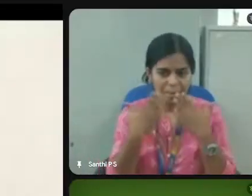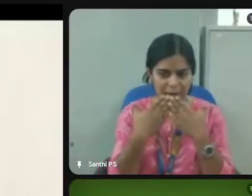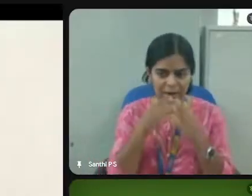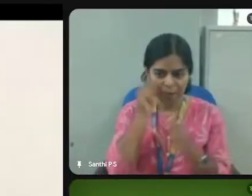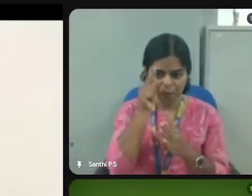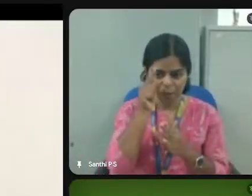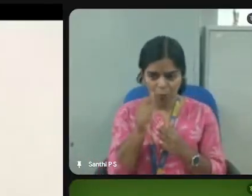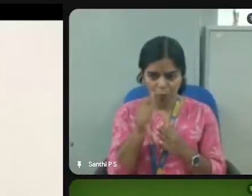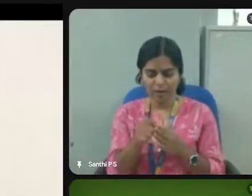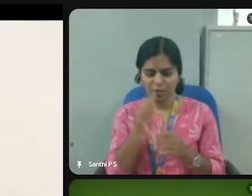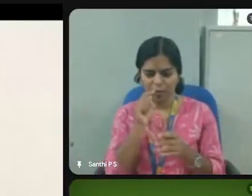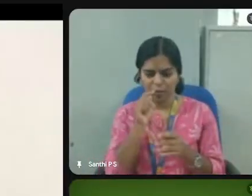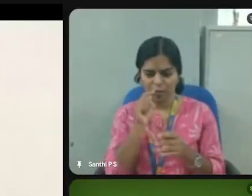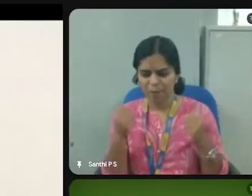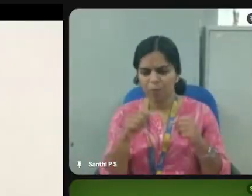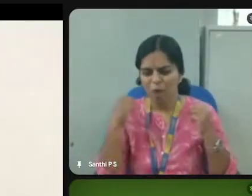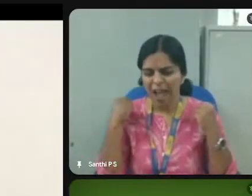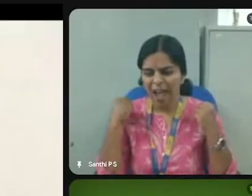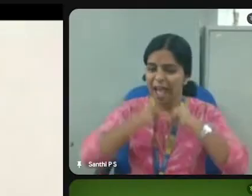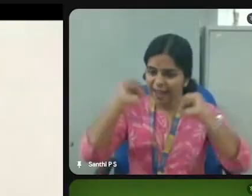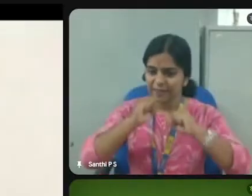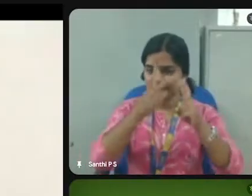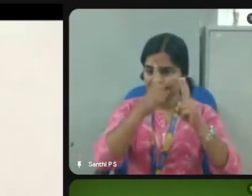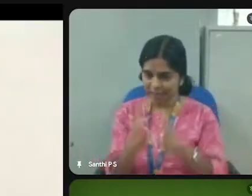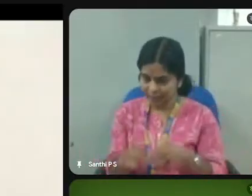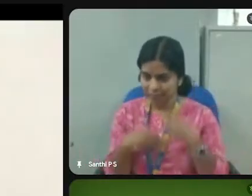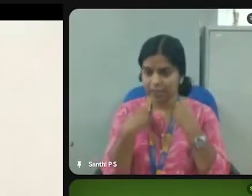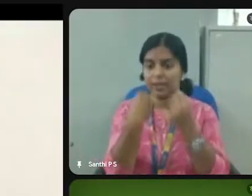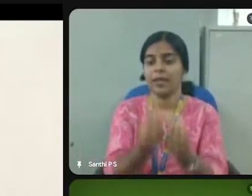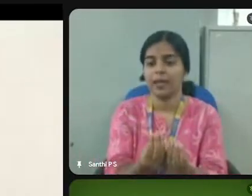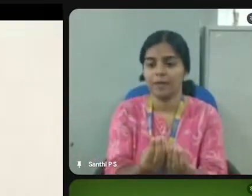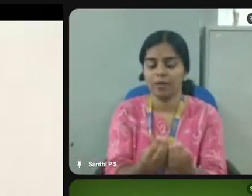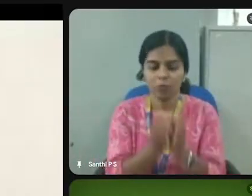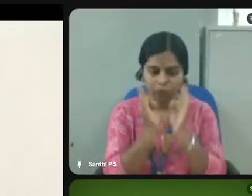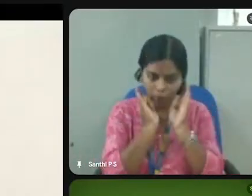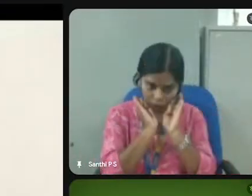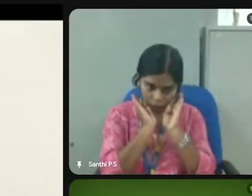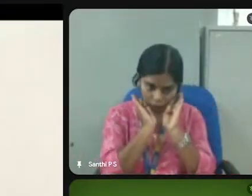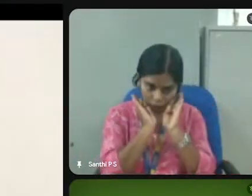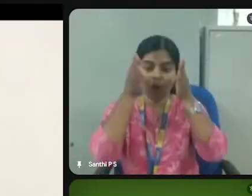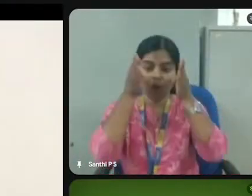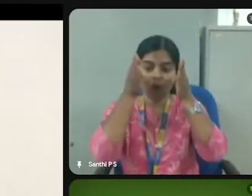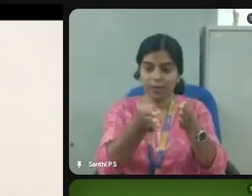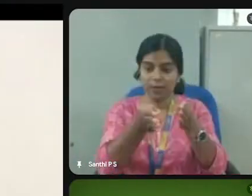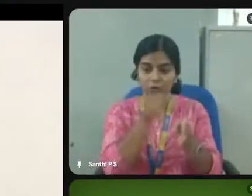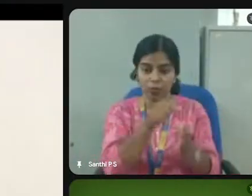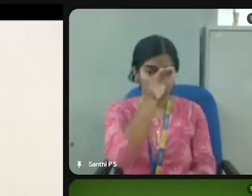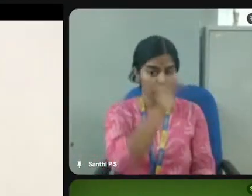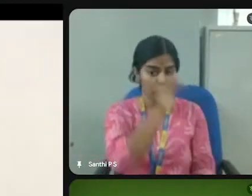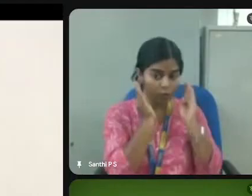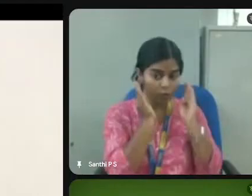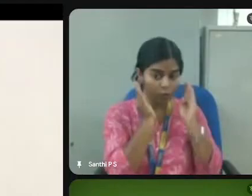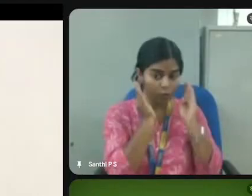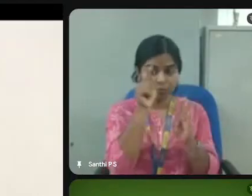നമ്മൾ പഠന പ്രവർത്തനങ്ങൾ തയ്യാറാക്കുമ്പോൾ അതിന് വളരെയേറെ ശ്രദ്ധിച്ചുകൊണ്ട് വേണം പഠന പ്രവർത്തനങ്ങൾ തയ്യാറാക്കാൻ. പഠന പ്രവർത്തനം